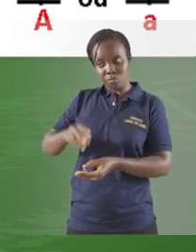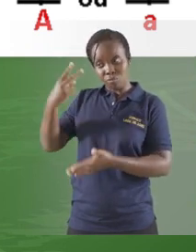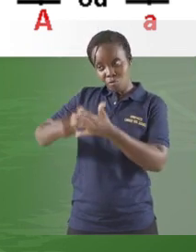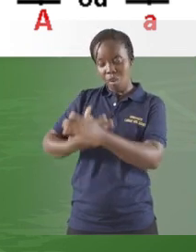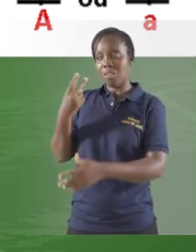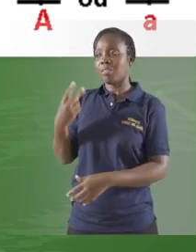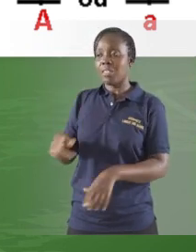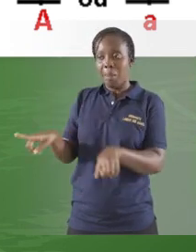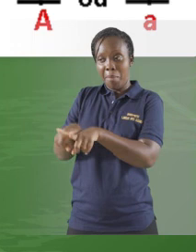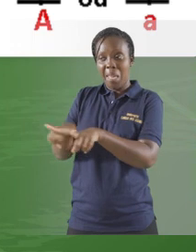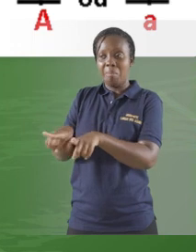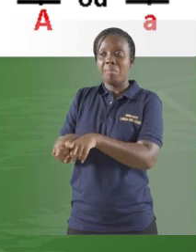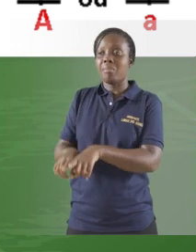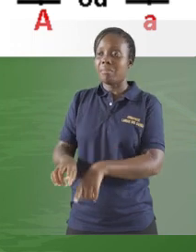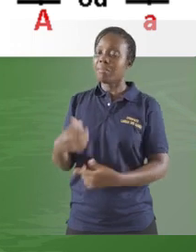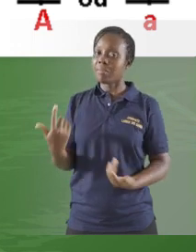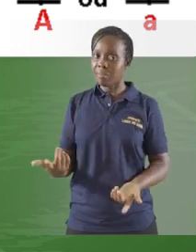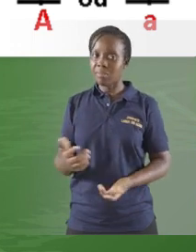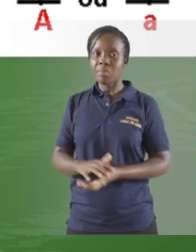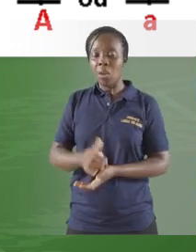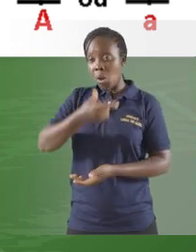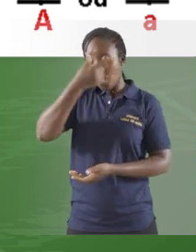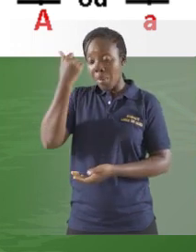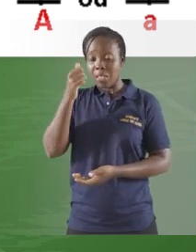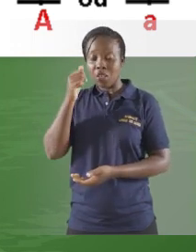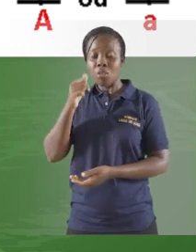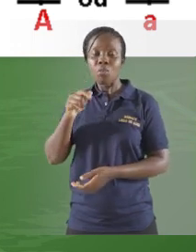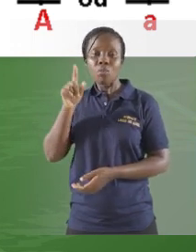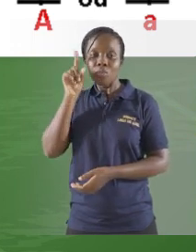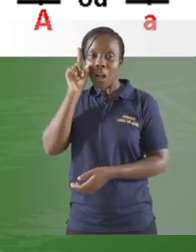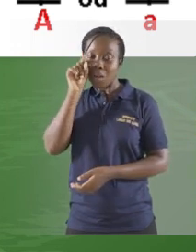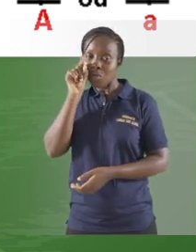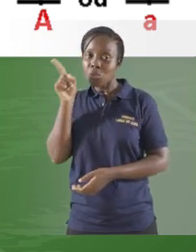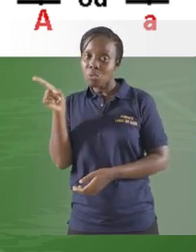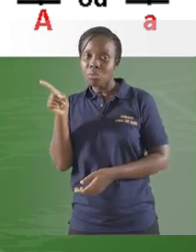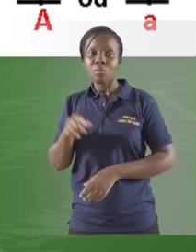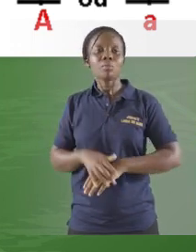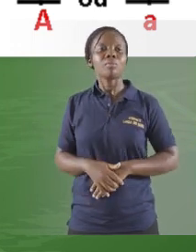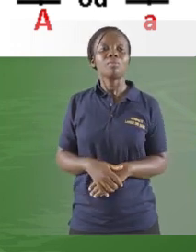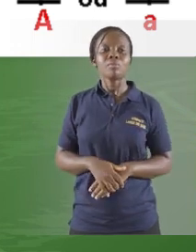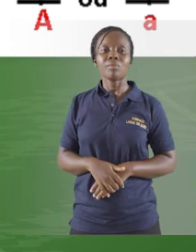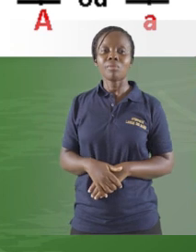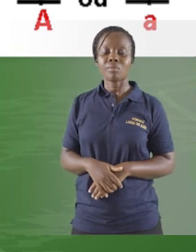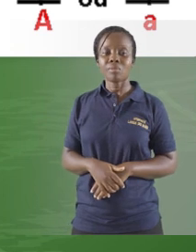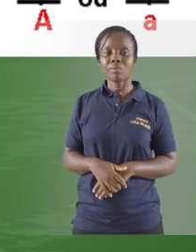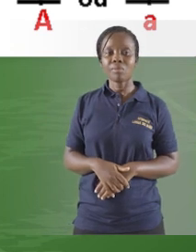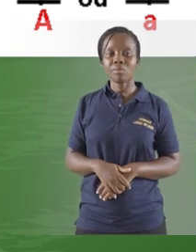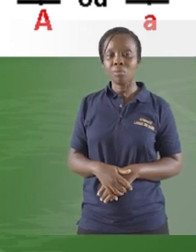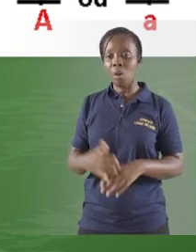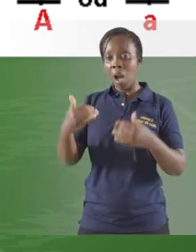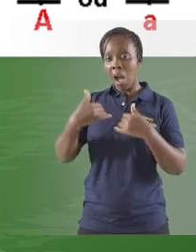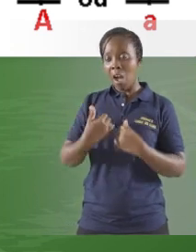figure, il est forcément homozygote, donc de génotype